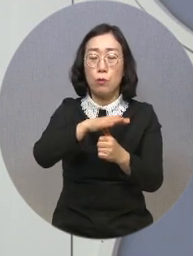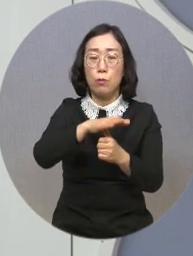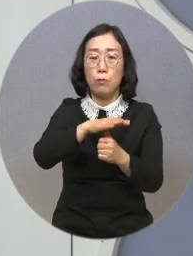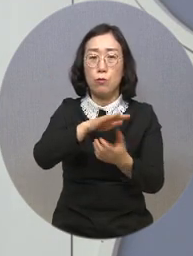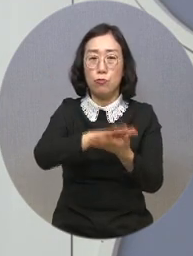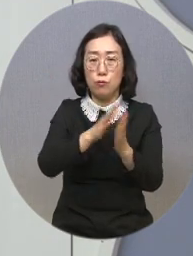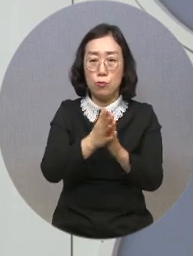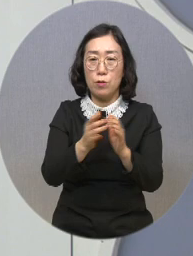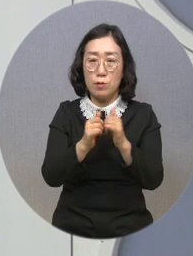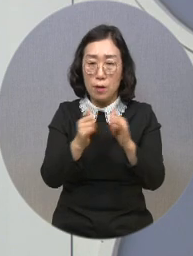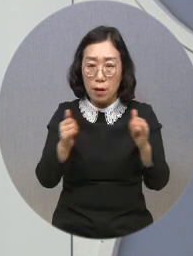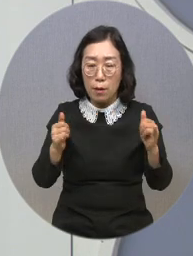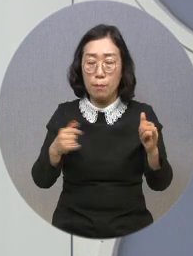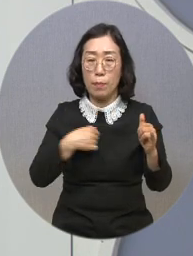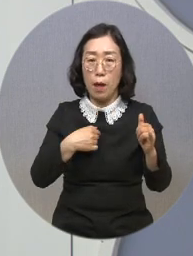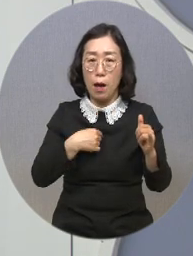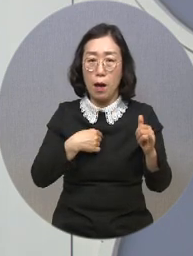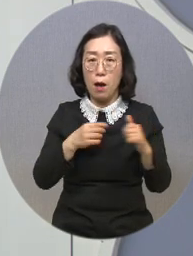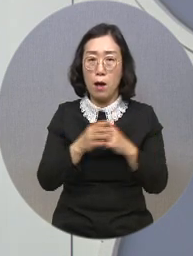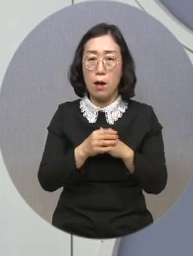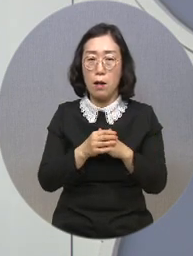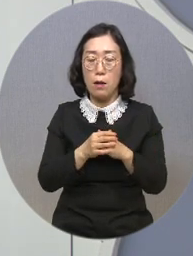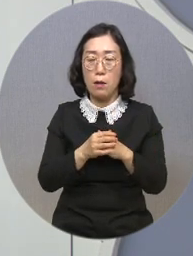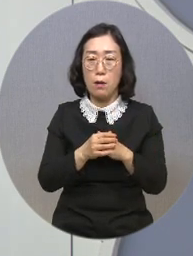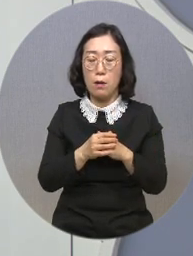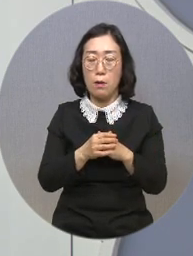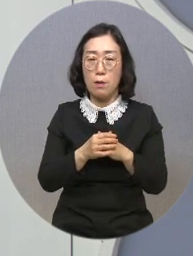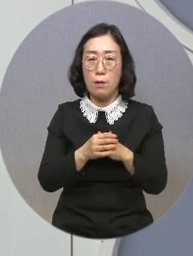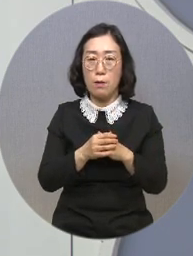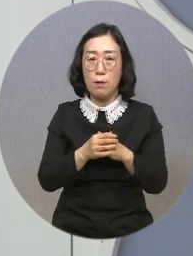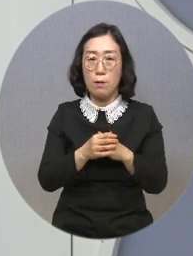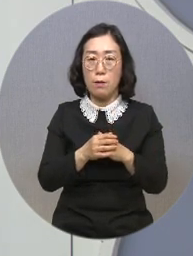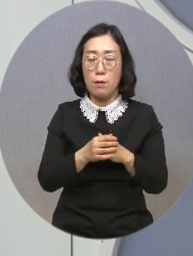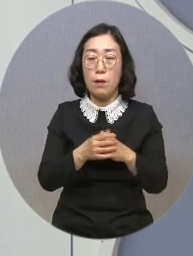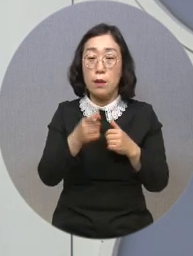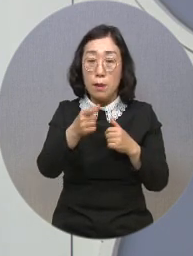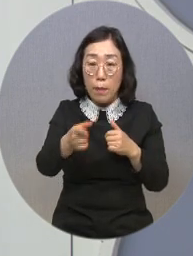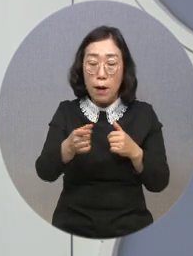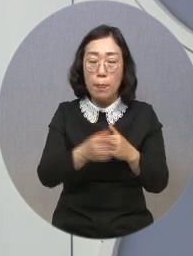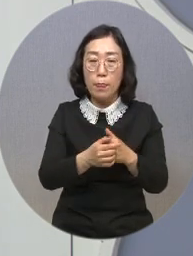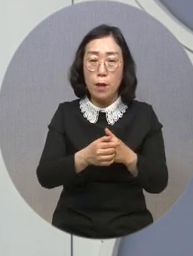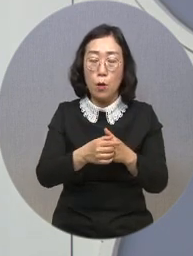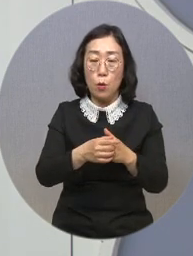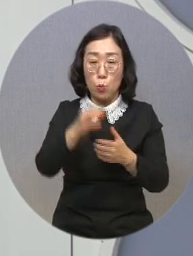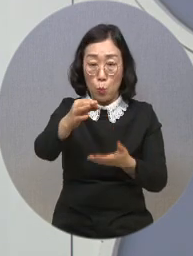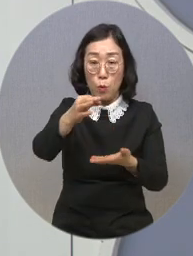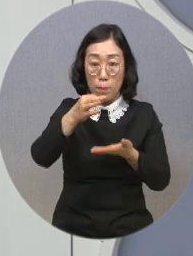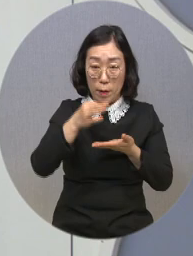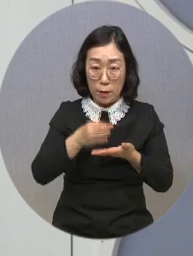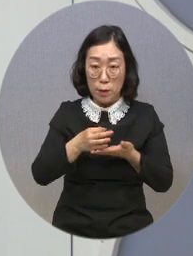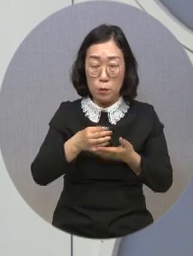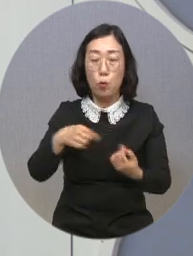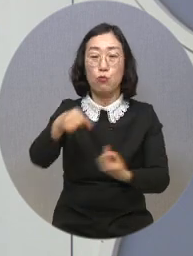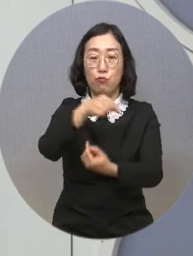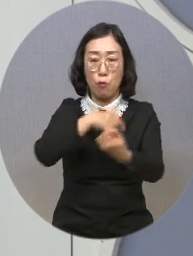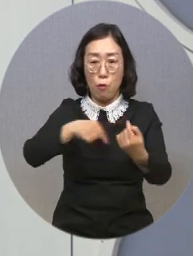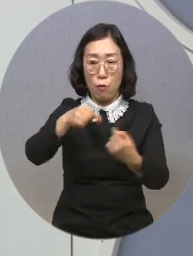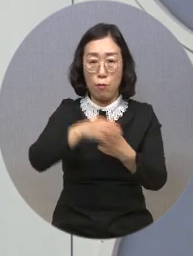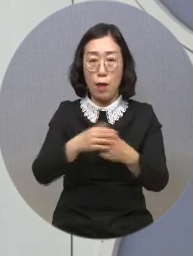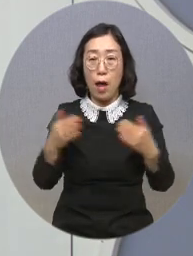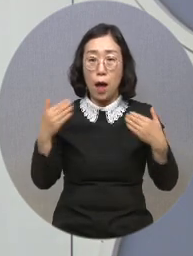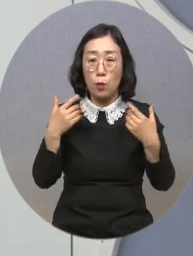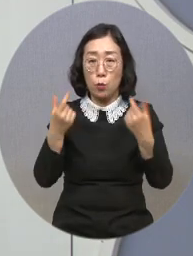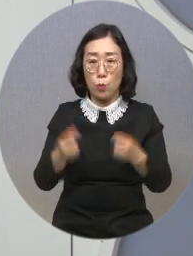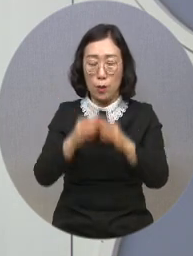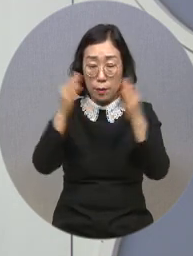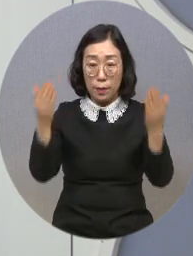아니다. 이거 자기 재산 가지고 일반 유치원들한테 수업료 받아가지고 운영한 거지. 그 학교처럼 그냥